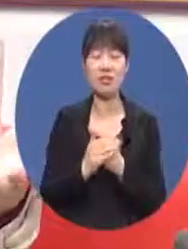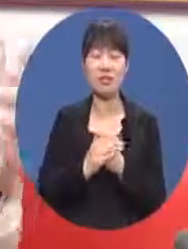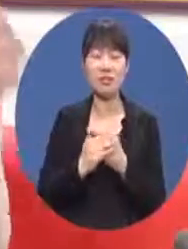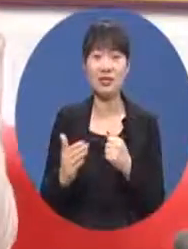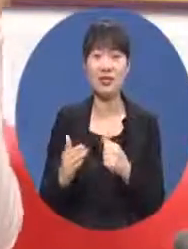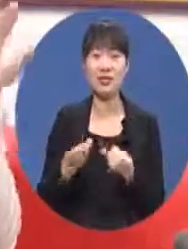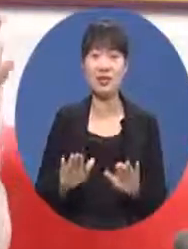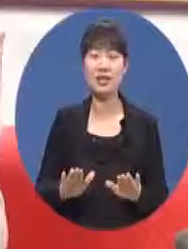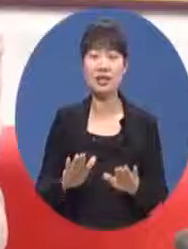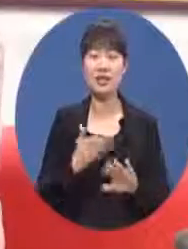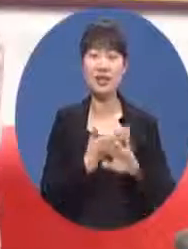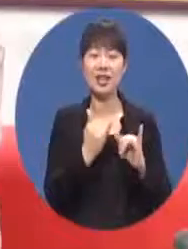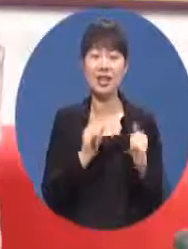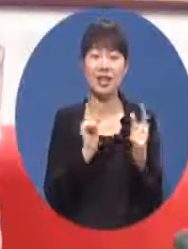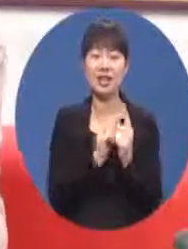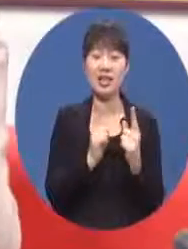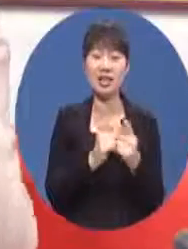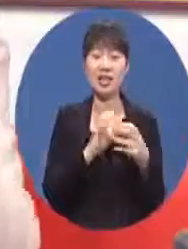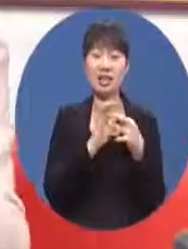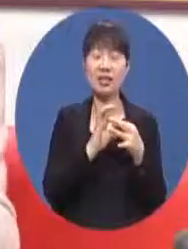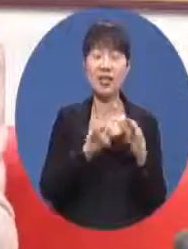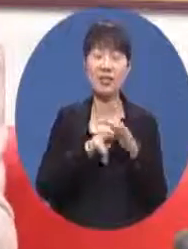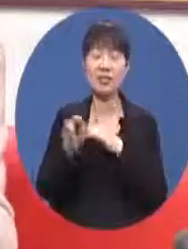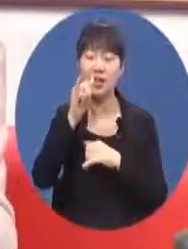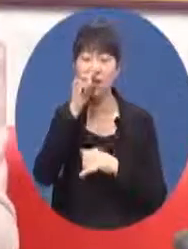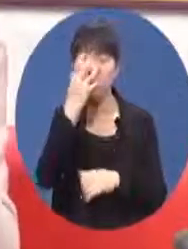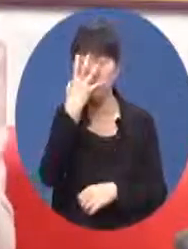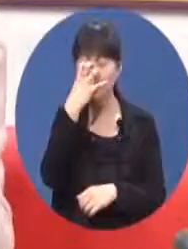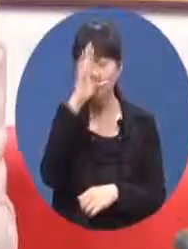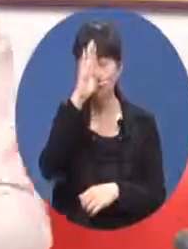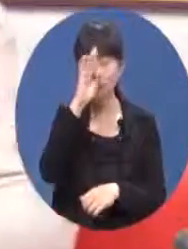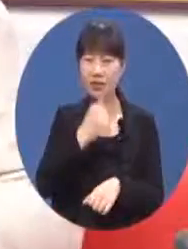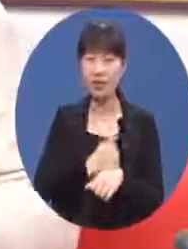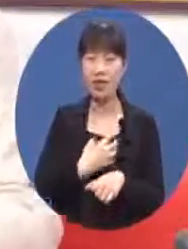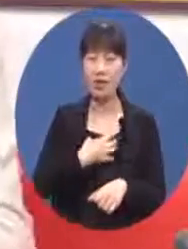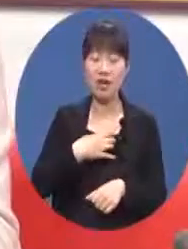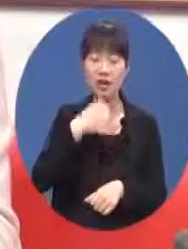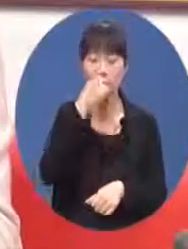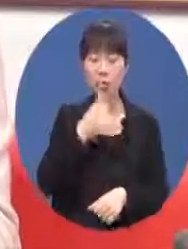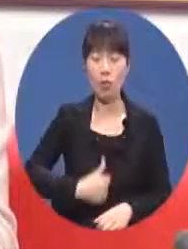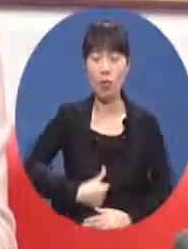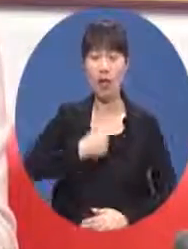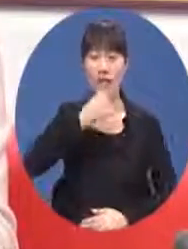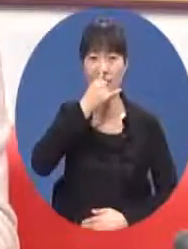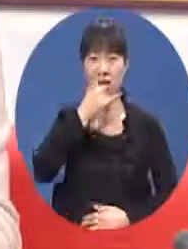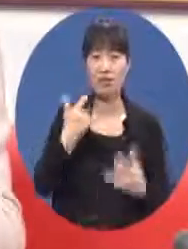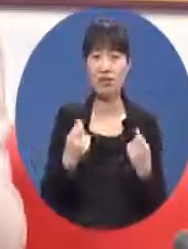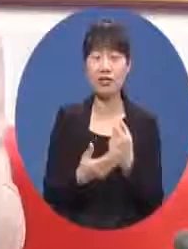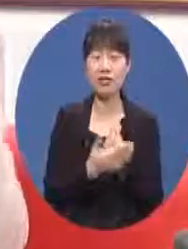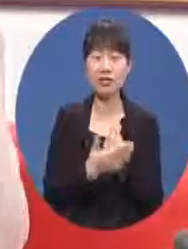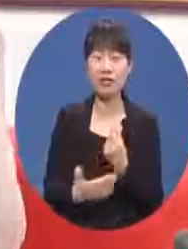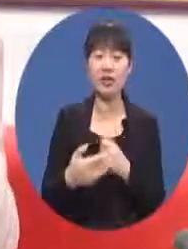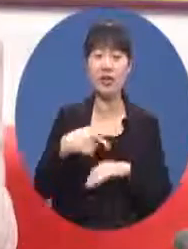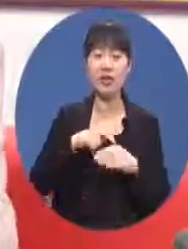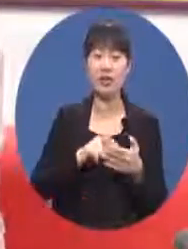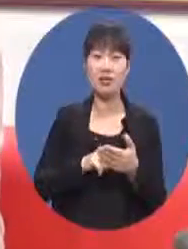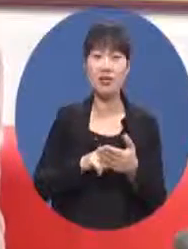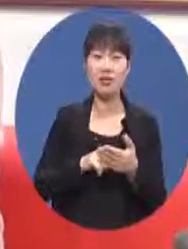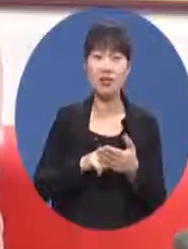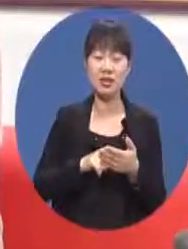것 때문에 아이들이 대인관계를 기피하게 되고 그러면 우울해지고 불안해지고 그리고 좀 화도 나고 뭐 이런 것 때문에 아이들의 심리가